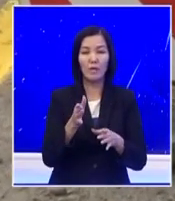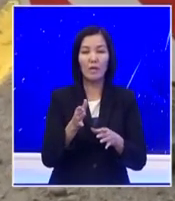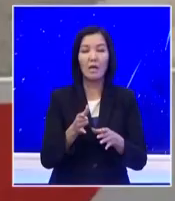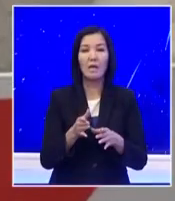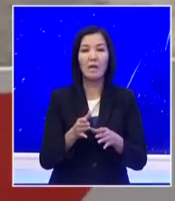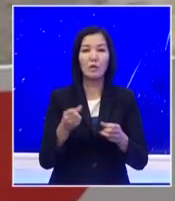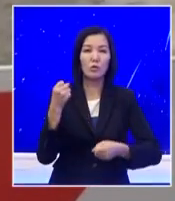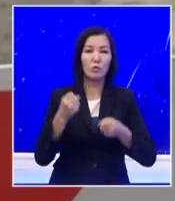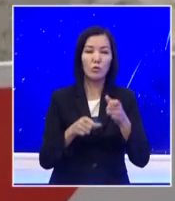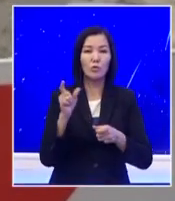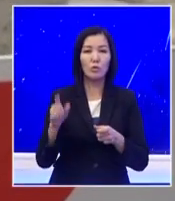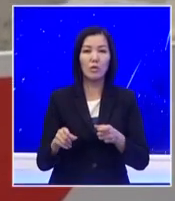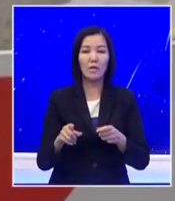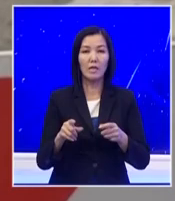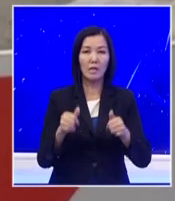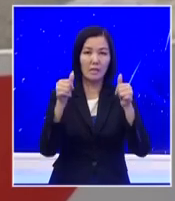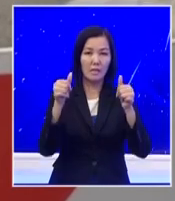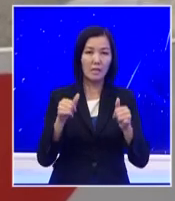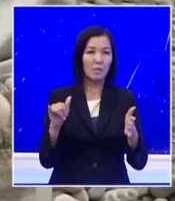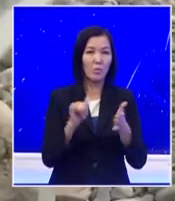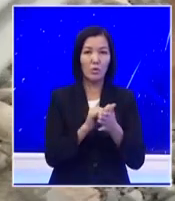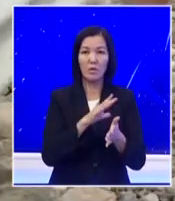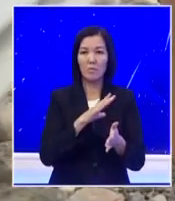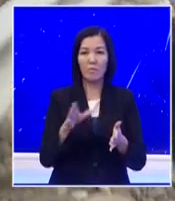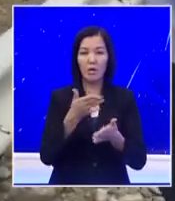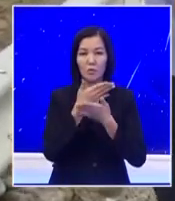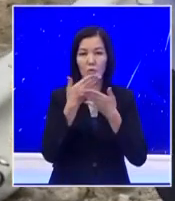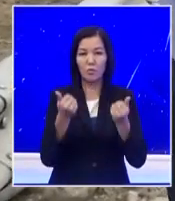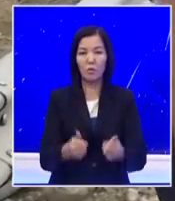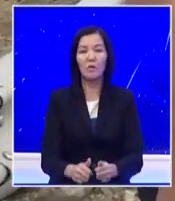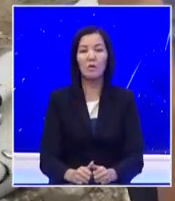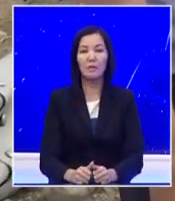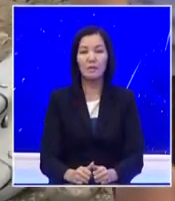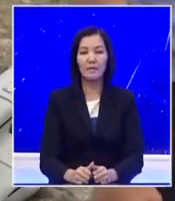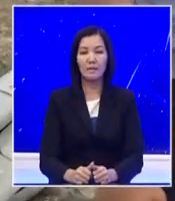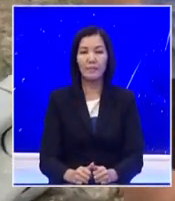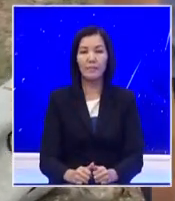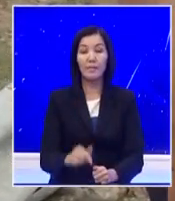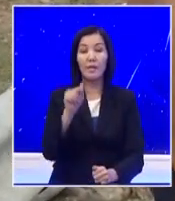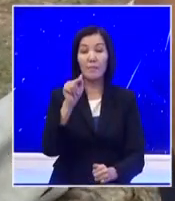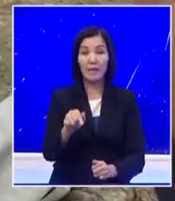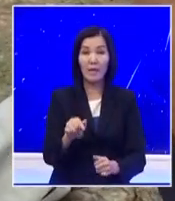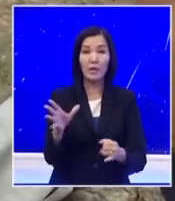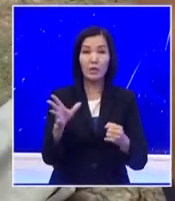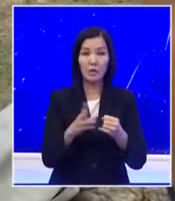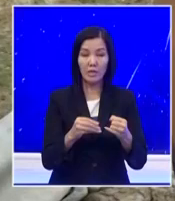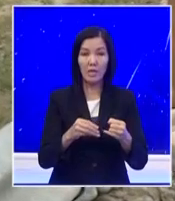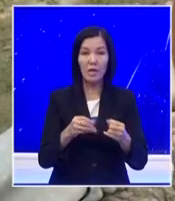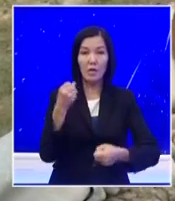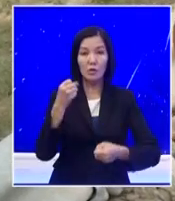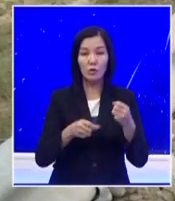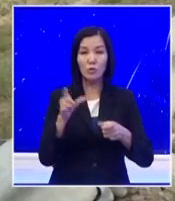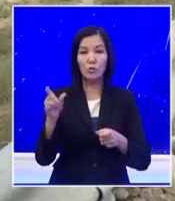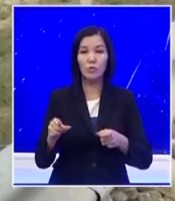орындарда жүргізушілерге арналған тиісті белгілер де қойылмаған. На данном участке... Мына учаскеге авто жүргізушілерге арналған